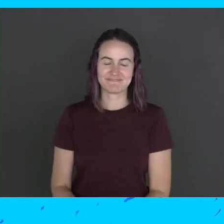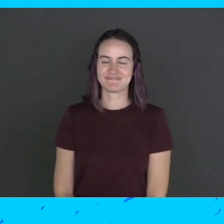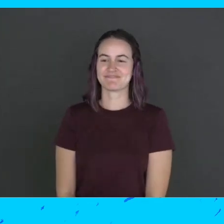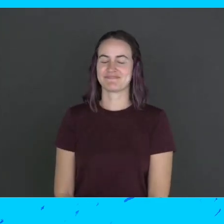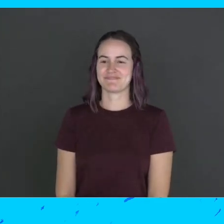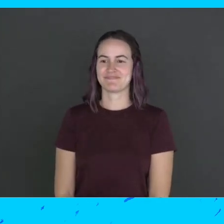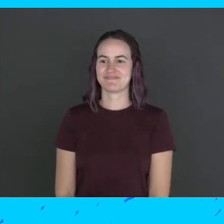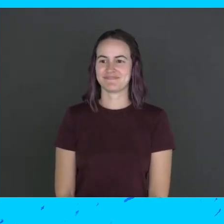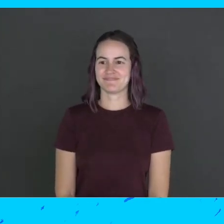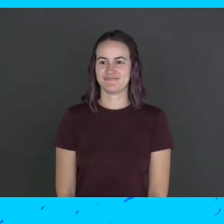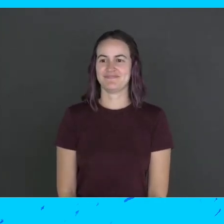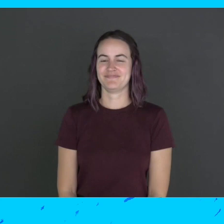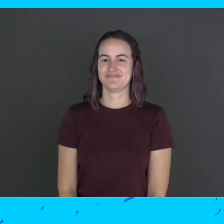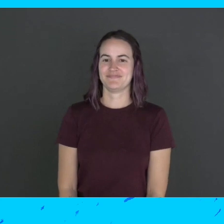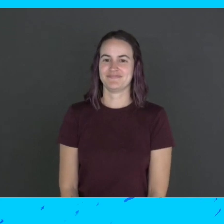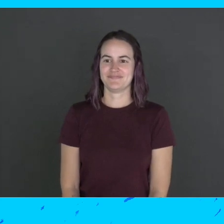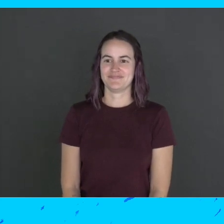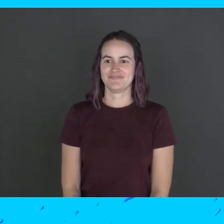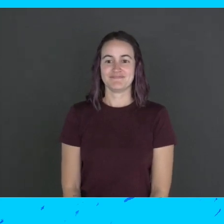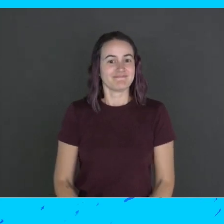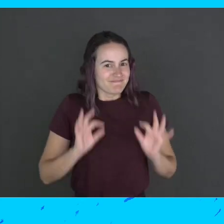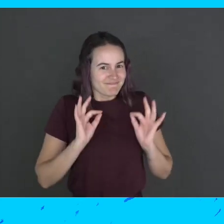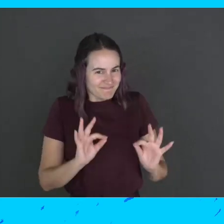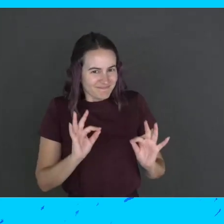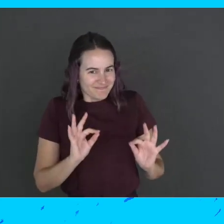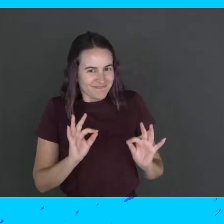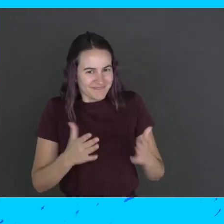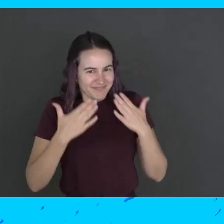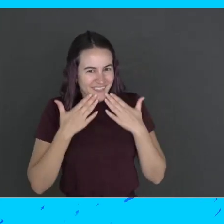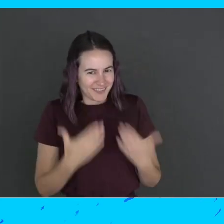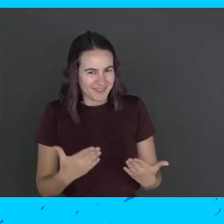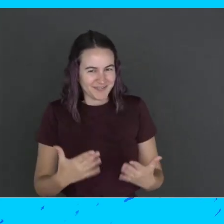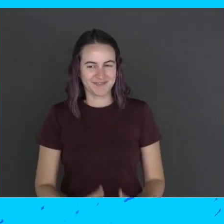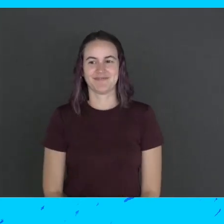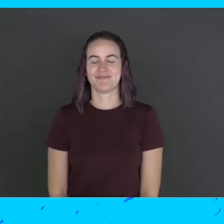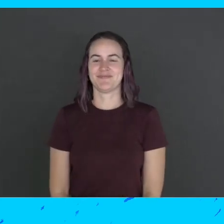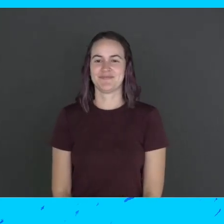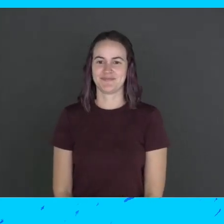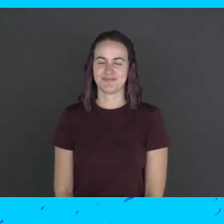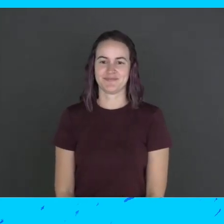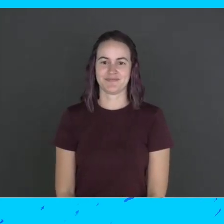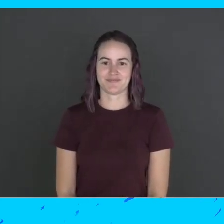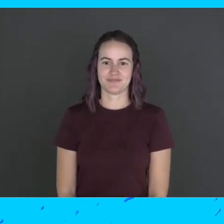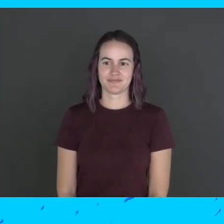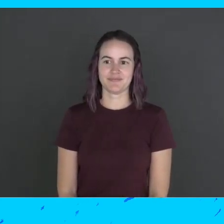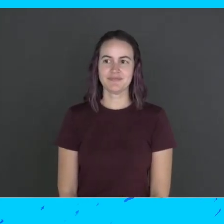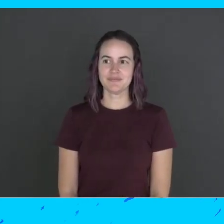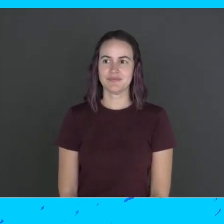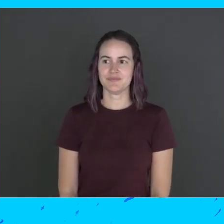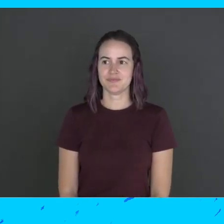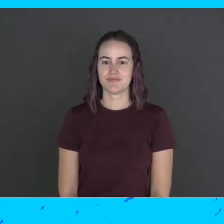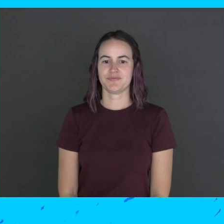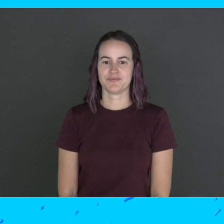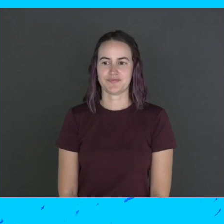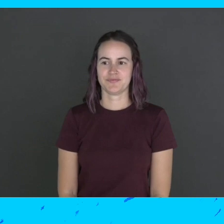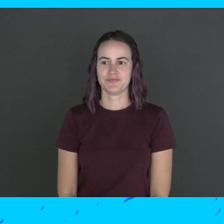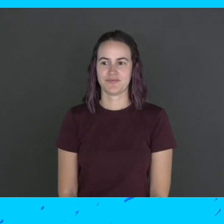Très bien. Merci. Bon, j'ai une question.